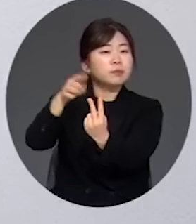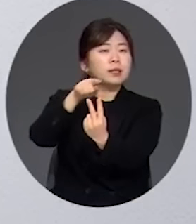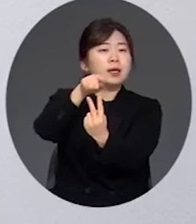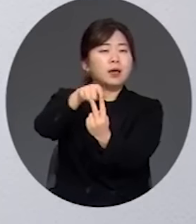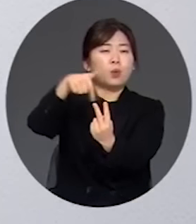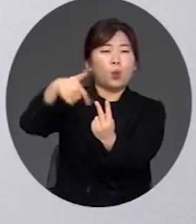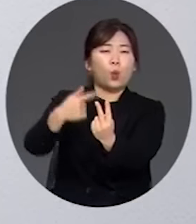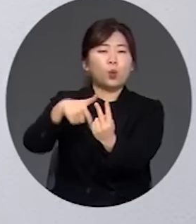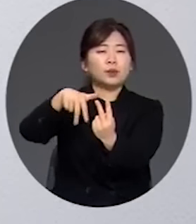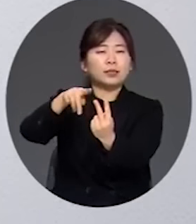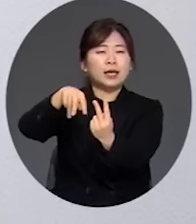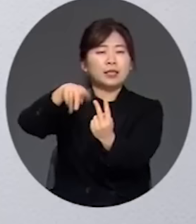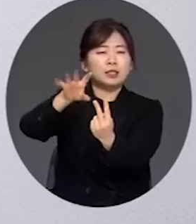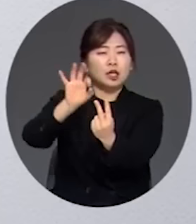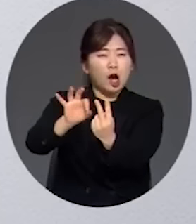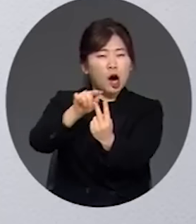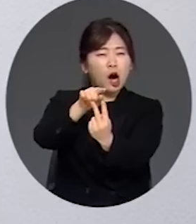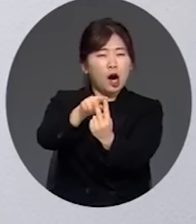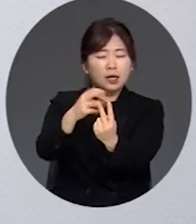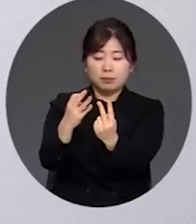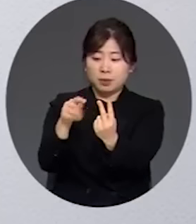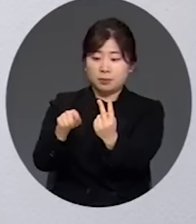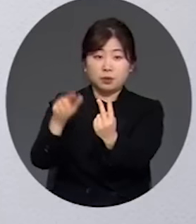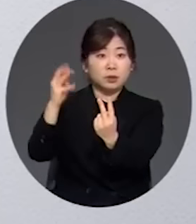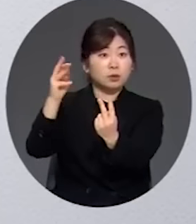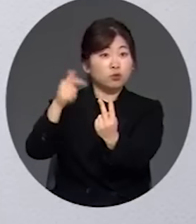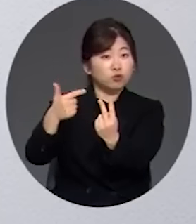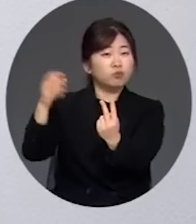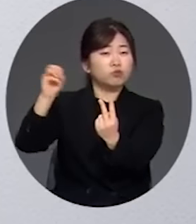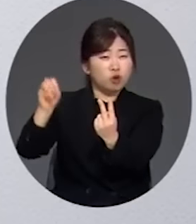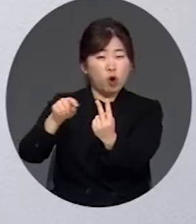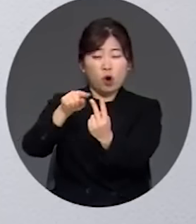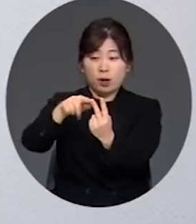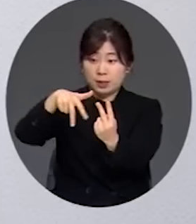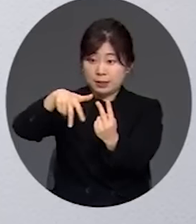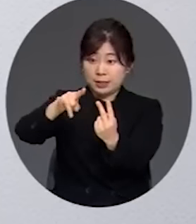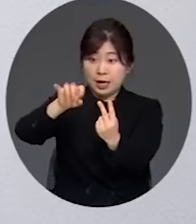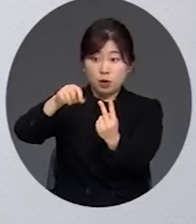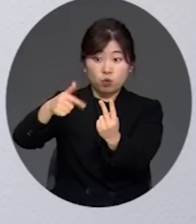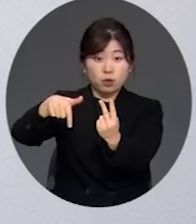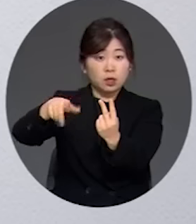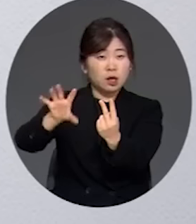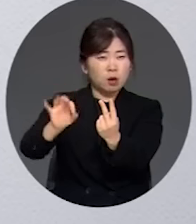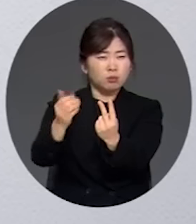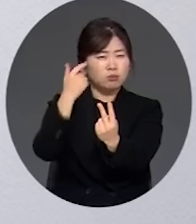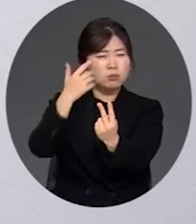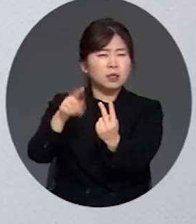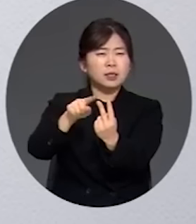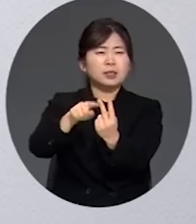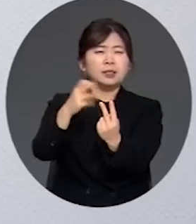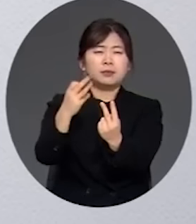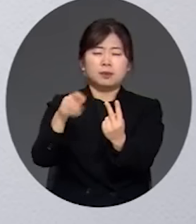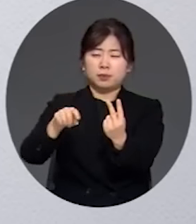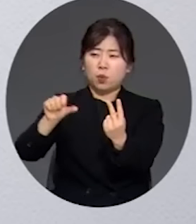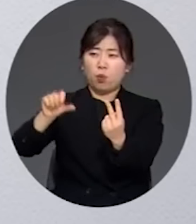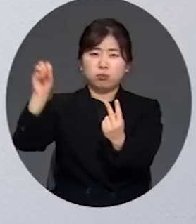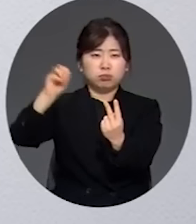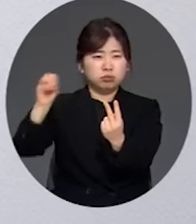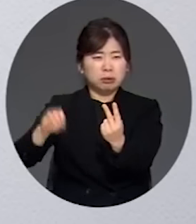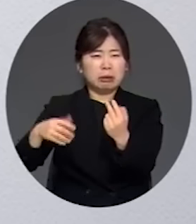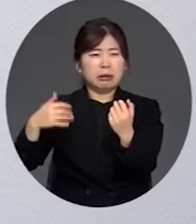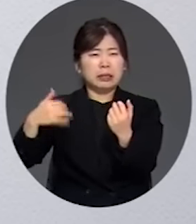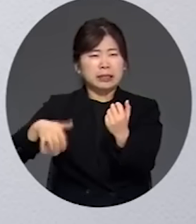4천 남해하동 지역위원장 13.6 제윤경 전 국회의원 13.5 기타 후보